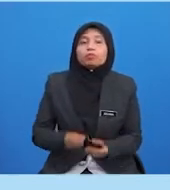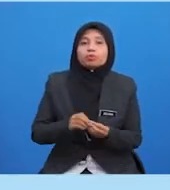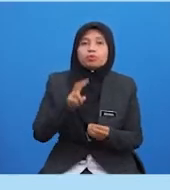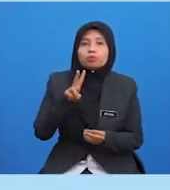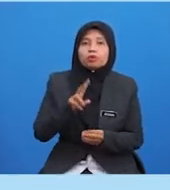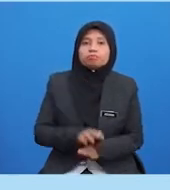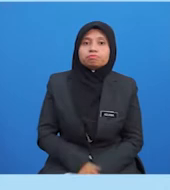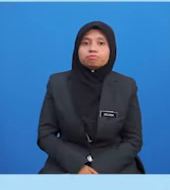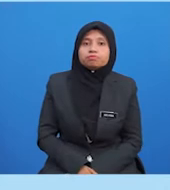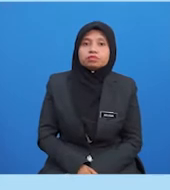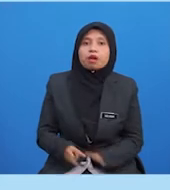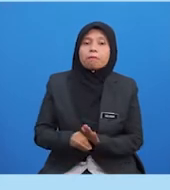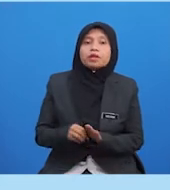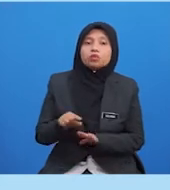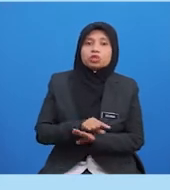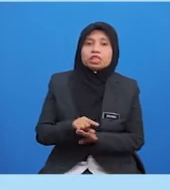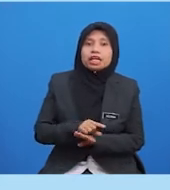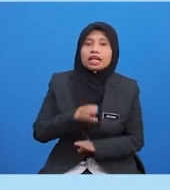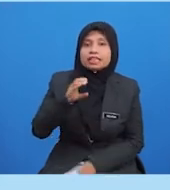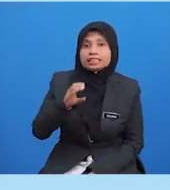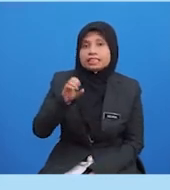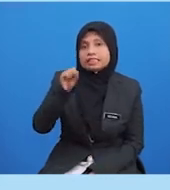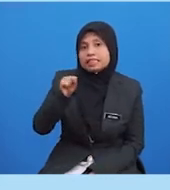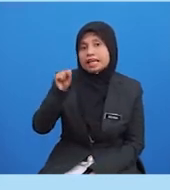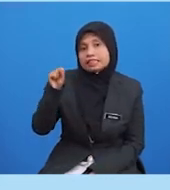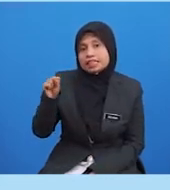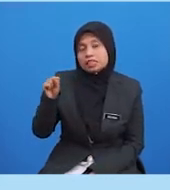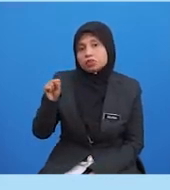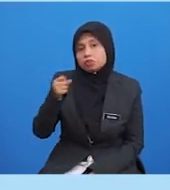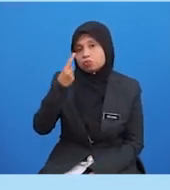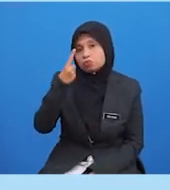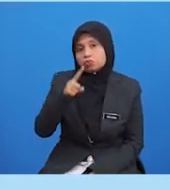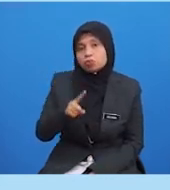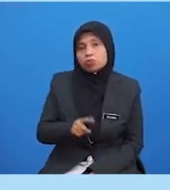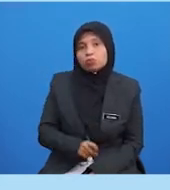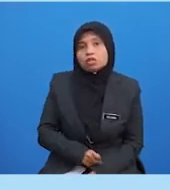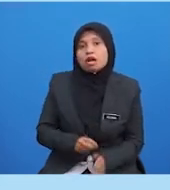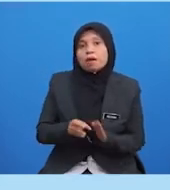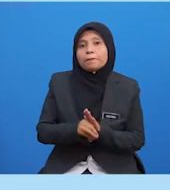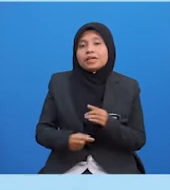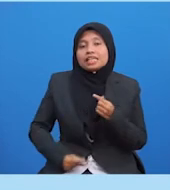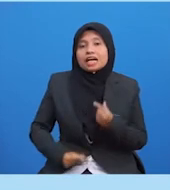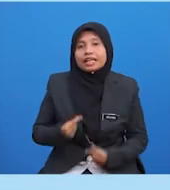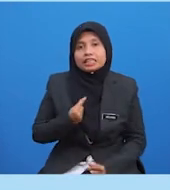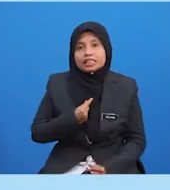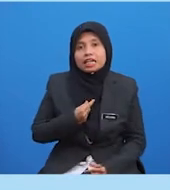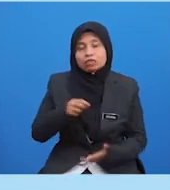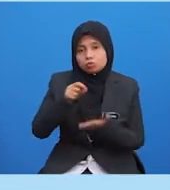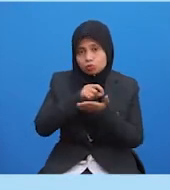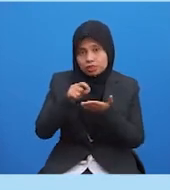Kedua, menggunakan cascading style sheets CSS untuk menggayakan